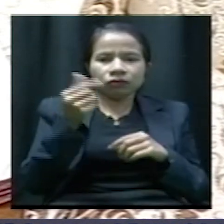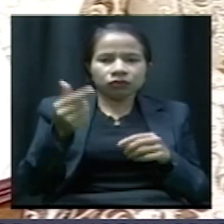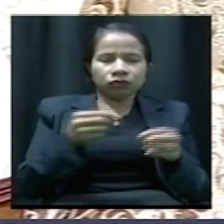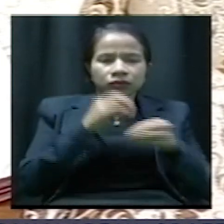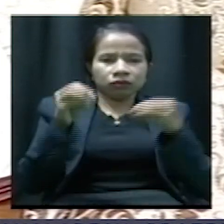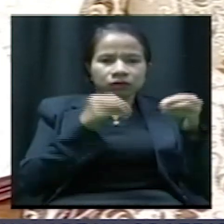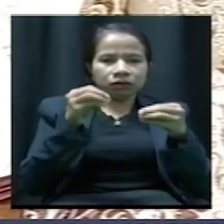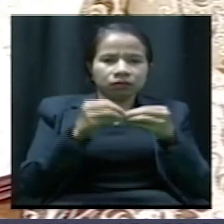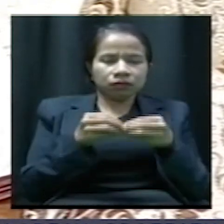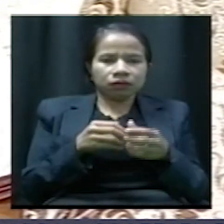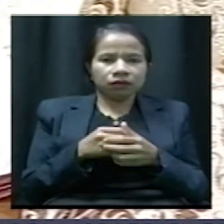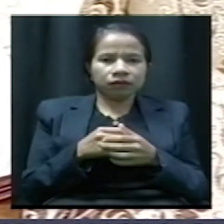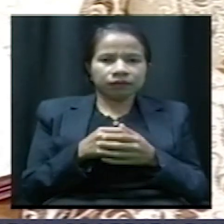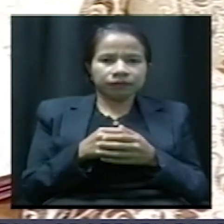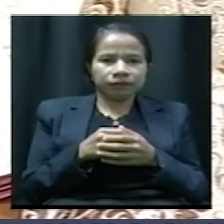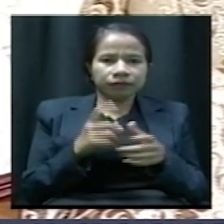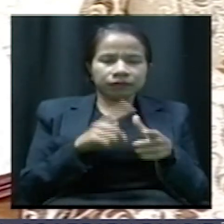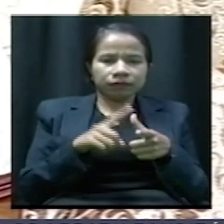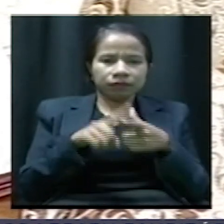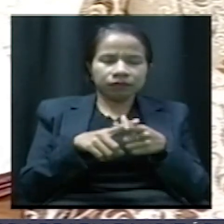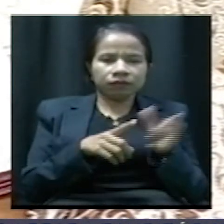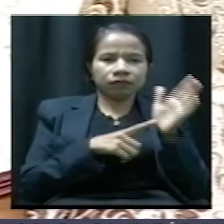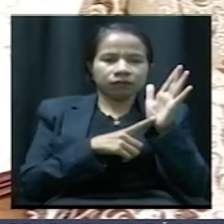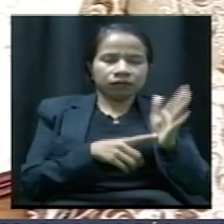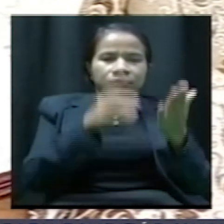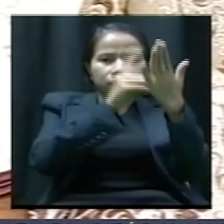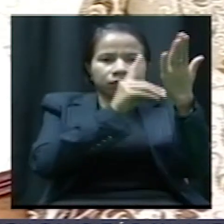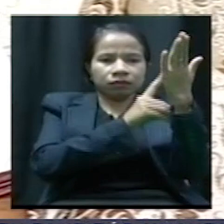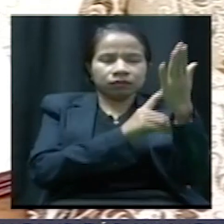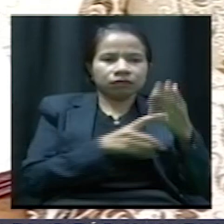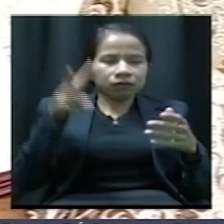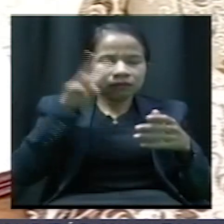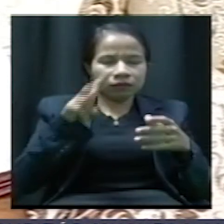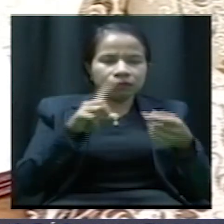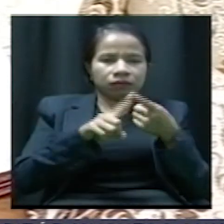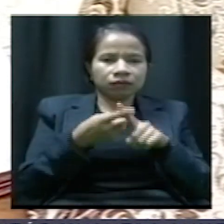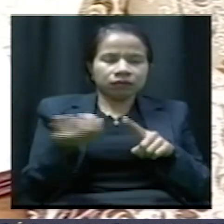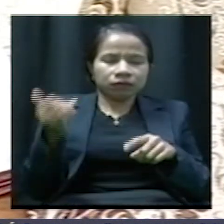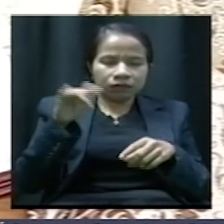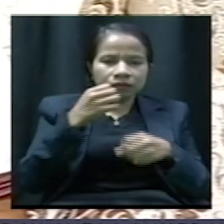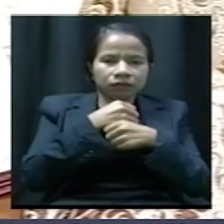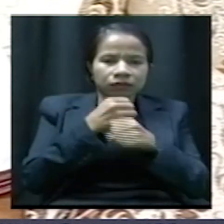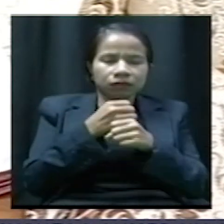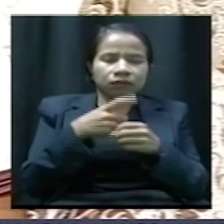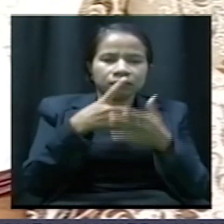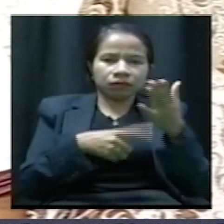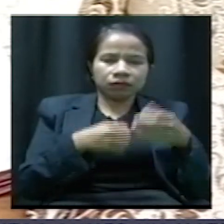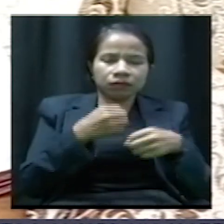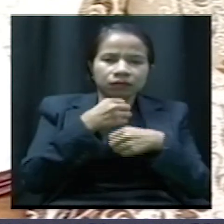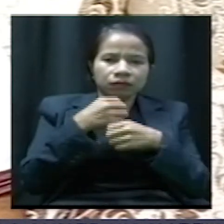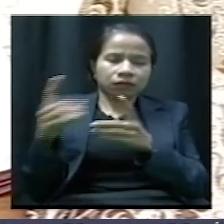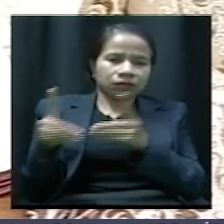ba depois de levantamento dado sira ne pesquisa da ne colega sira halo sai da makam sira halo